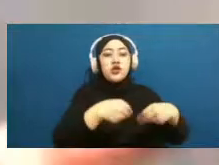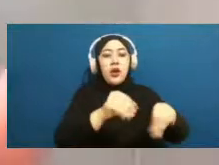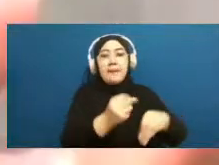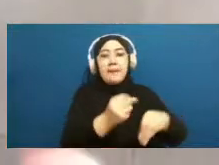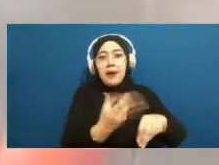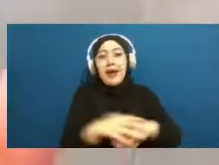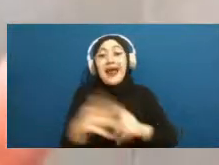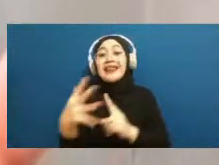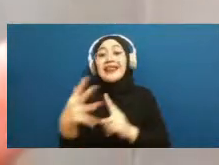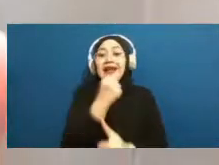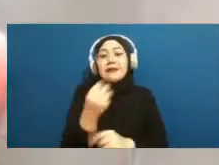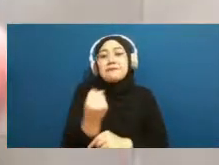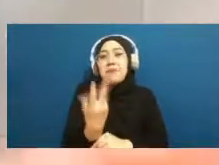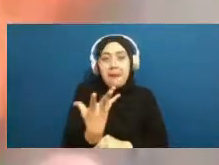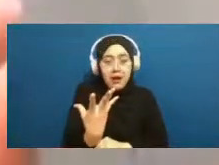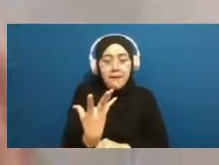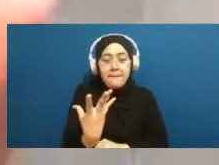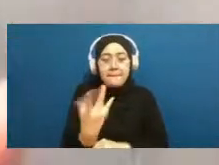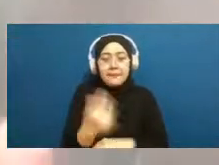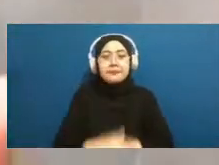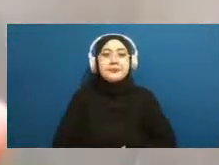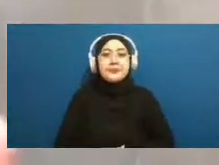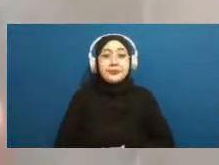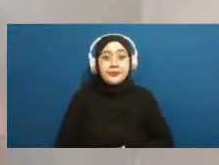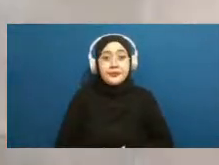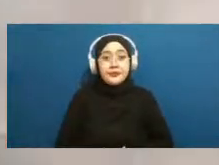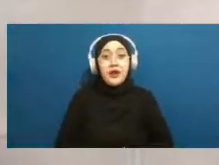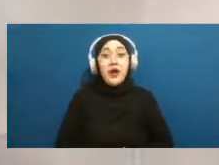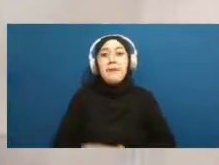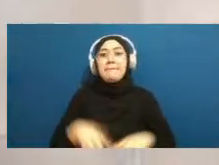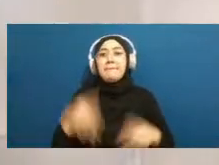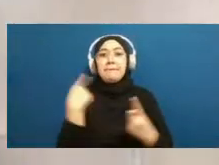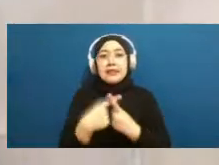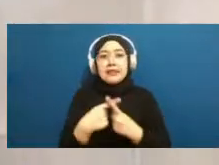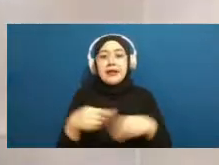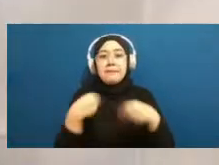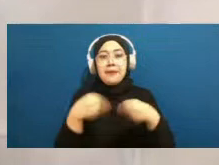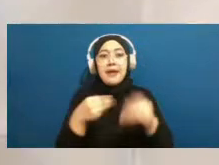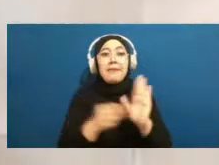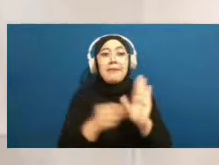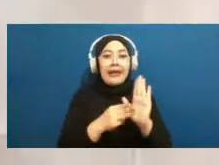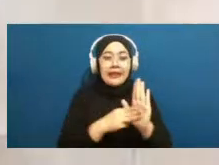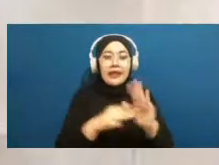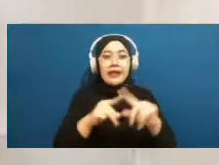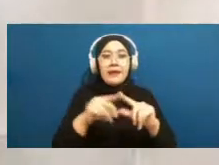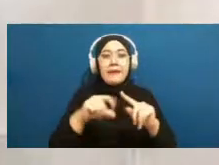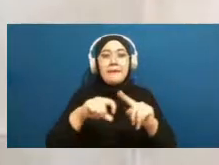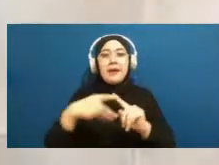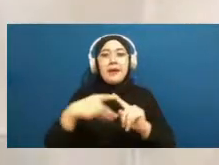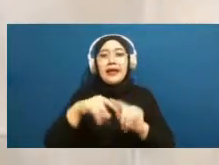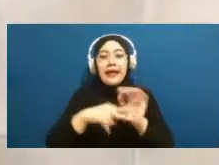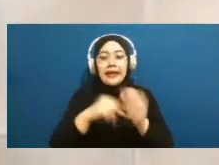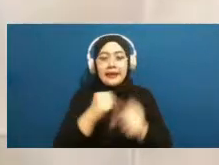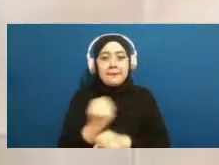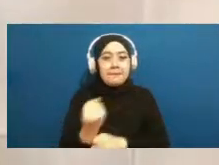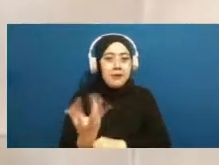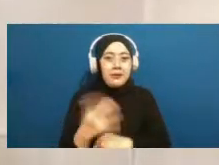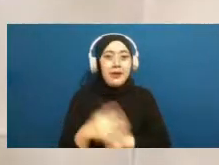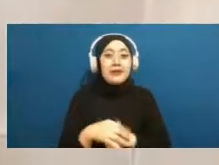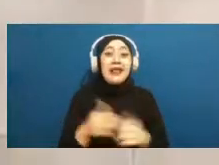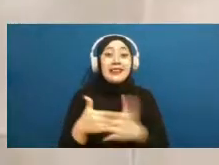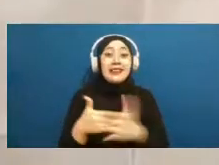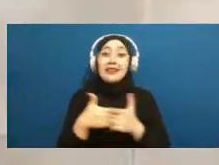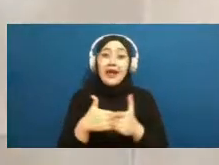targetnya berapa untuk bisa jualan. Nah, termasuk biaya marketing itu di dalamnya, di situ ya, jadi biaya-biayanya. Nah, yang jadi tantangan